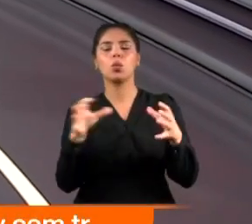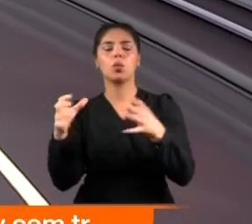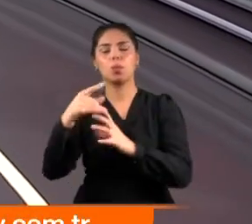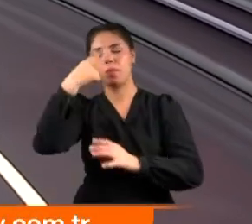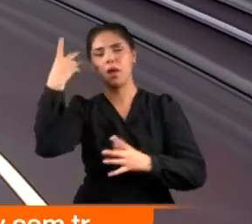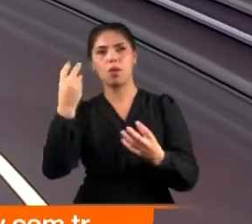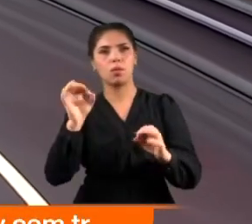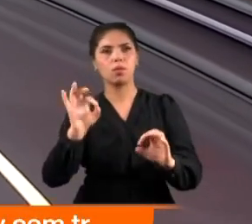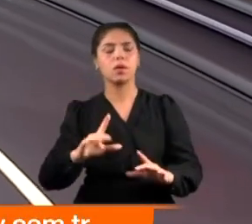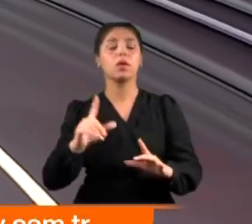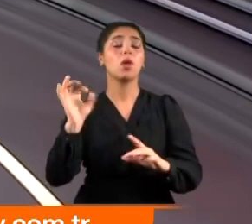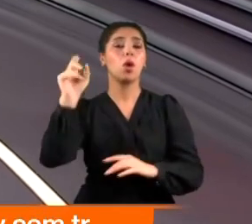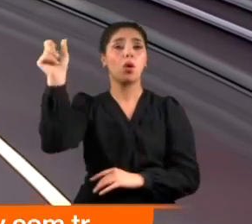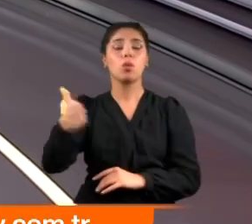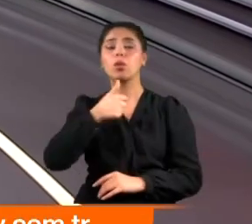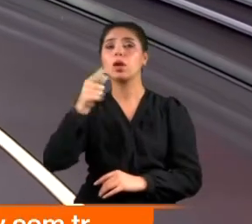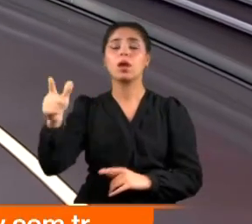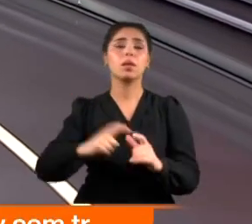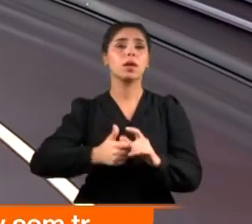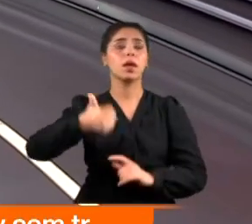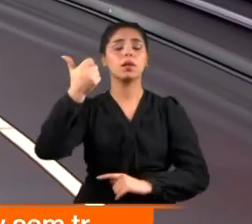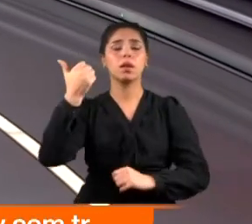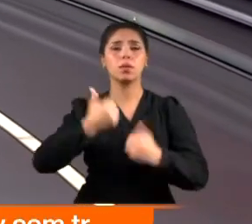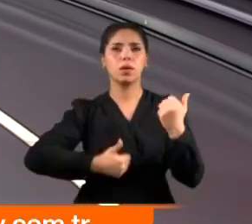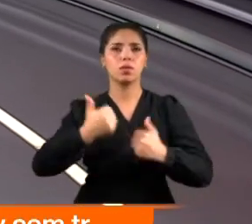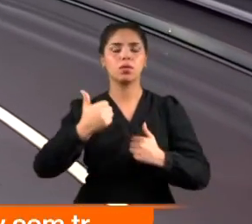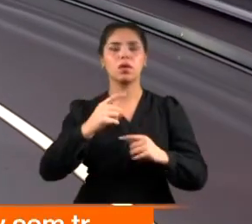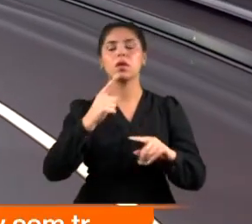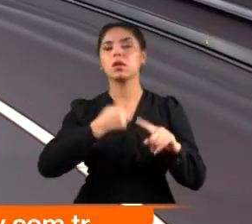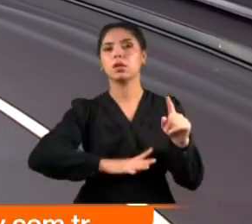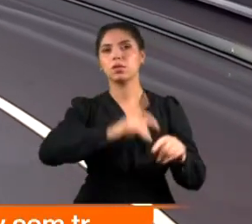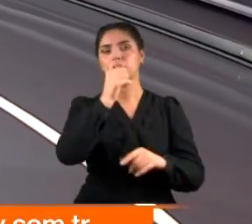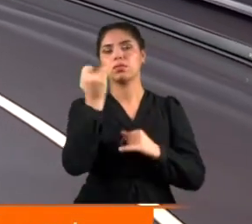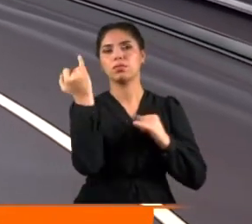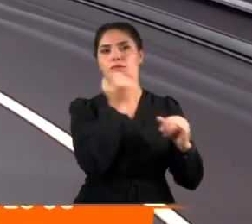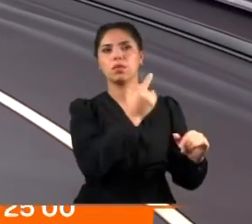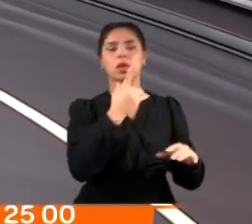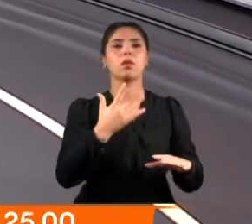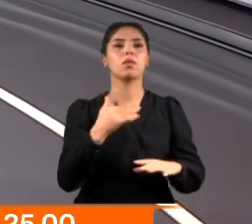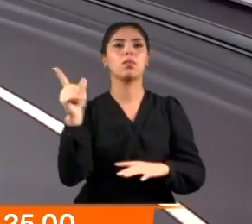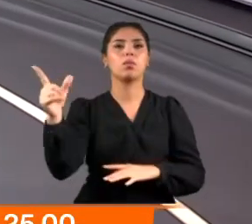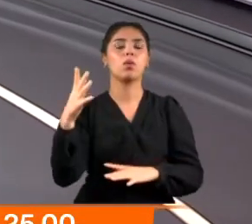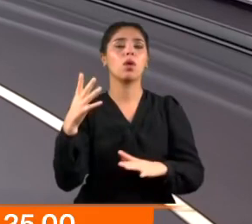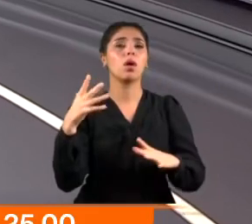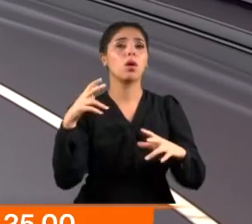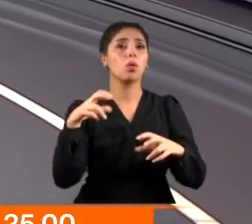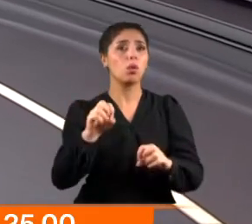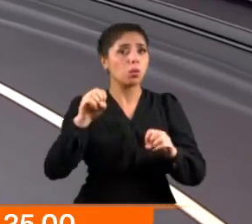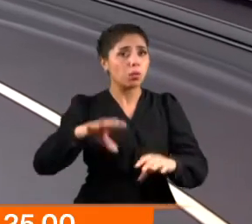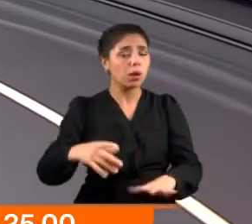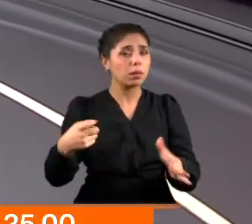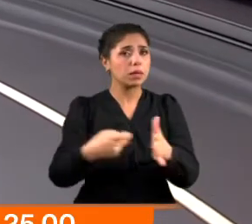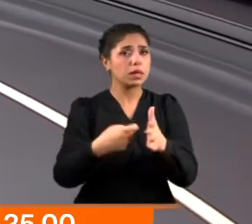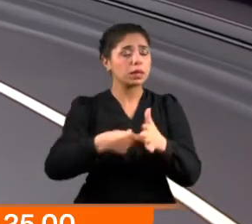Özel genel başkanlık yarışındaki rakibi Kemal Kılıçdaroğlu'nu topa tuttu özel CHP'de milletvekilliği koltuğunu bırakmayan isimlere de açık açık